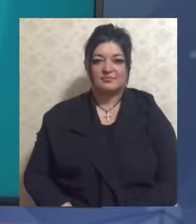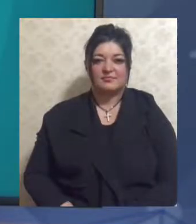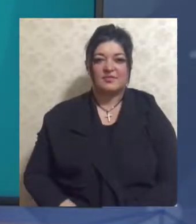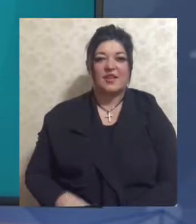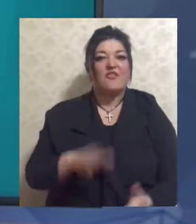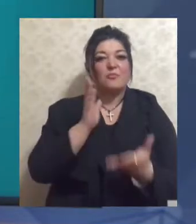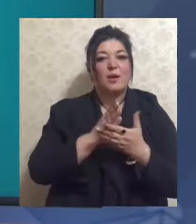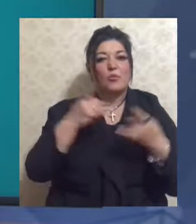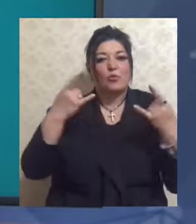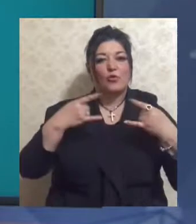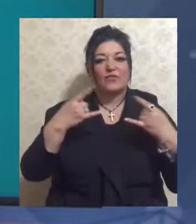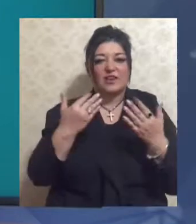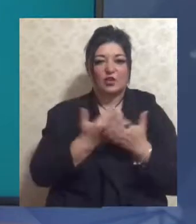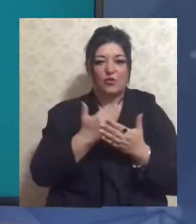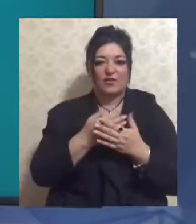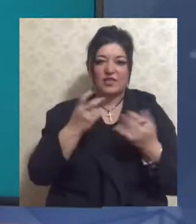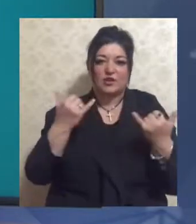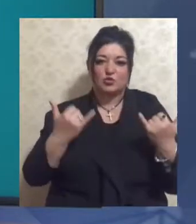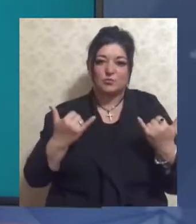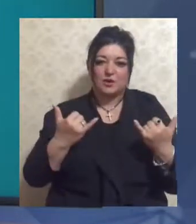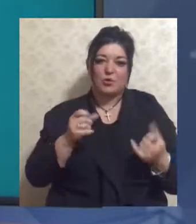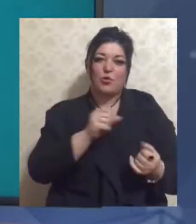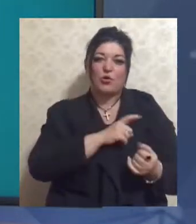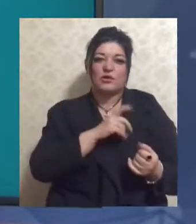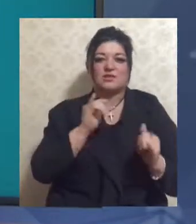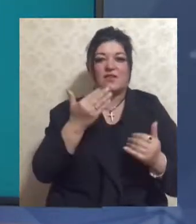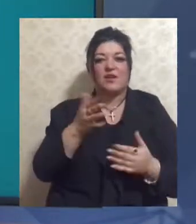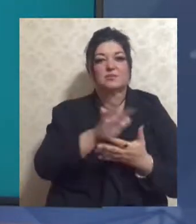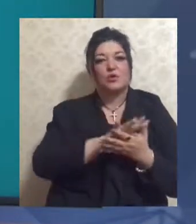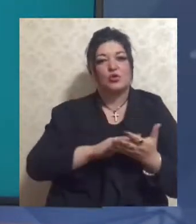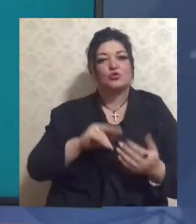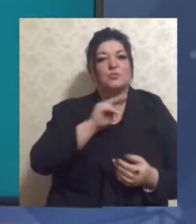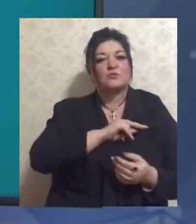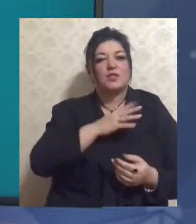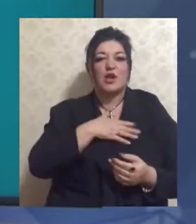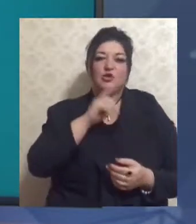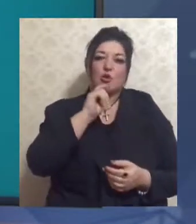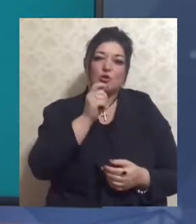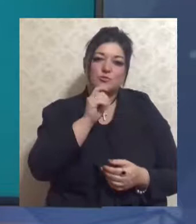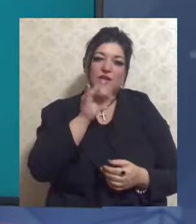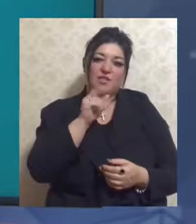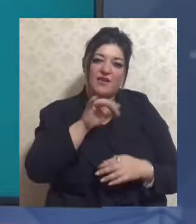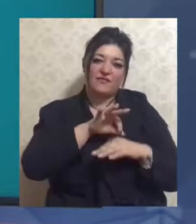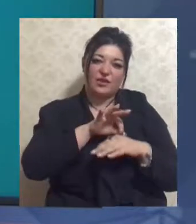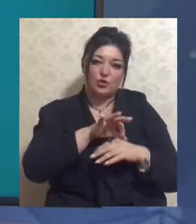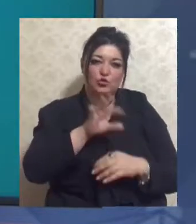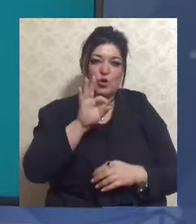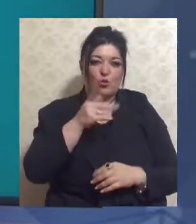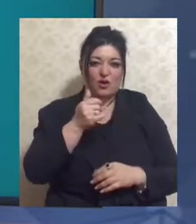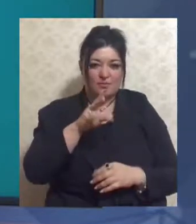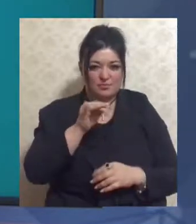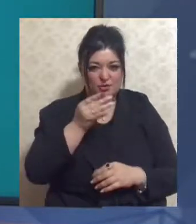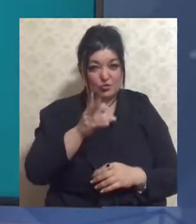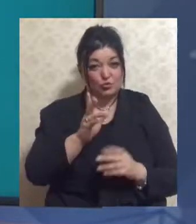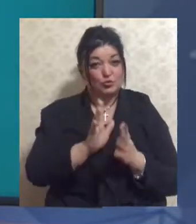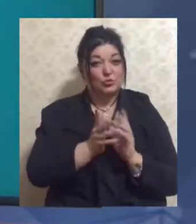прямому ефірі новини на Суспільному Одеса. Для вас продовжують працювати наші кореспонденти та ведуча Ольга Міщук.